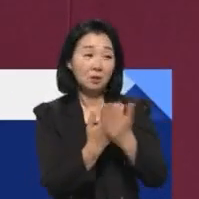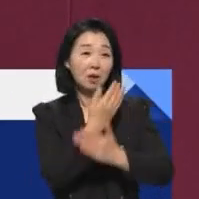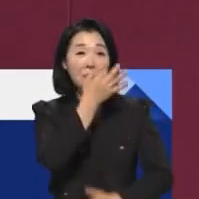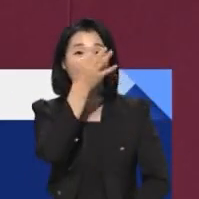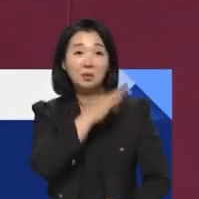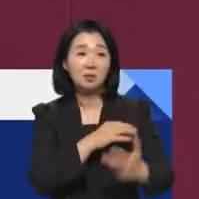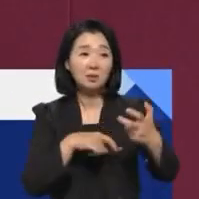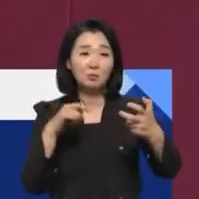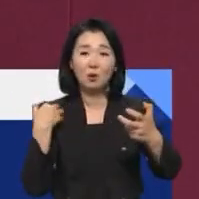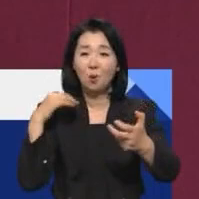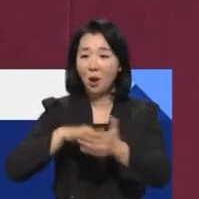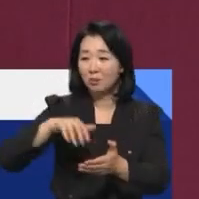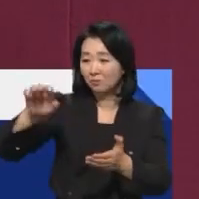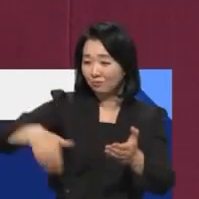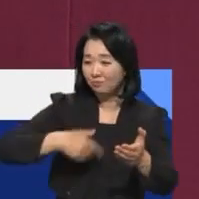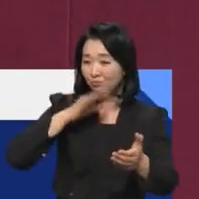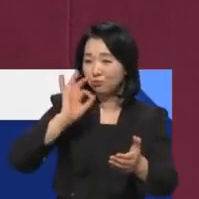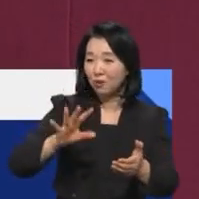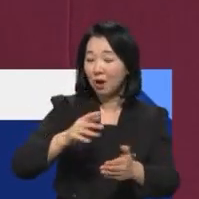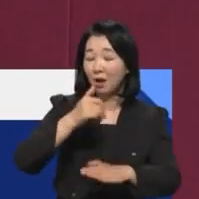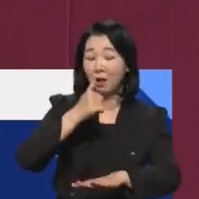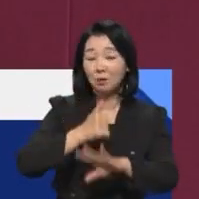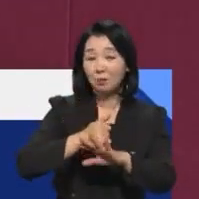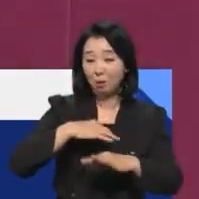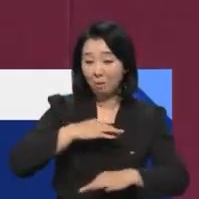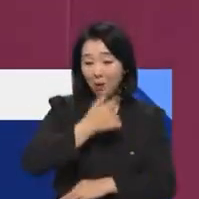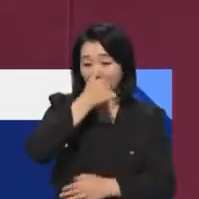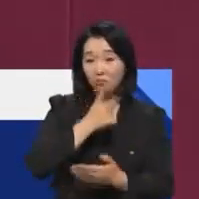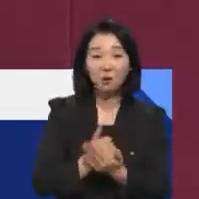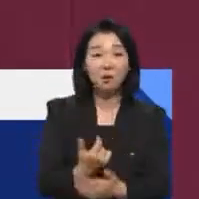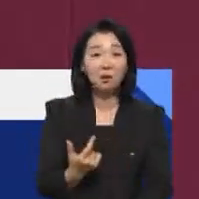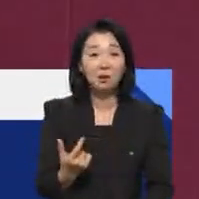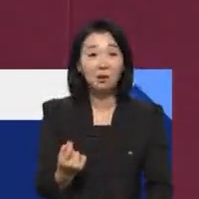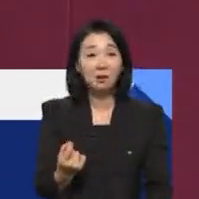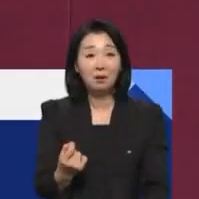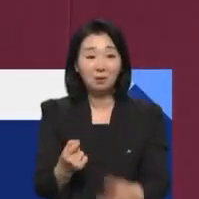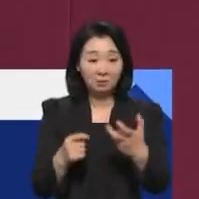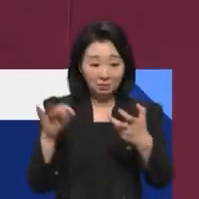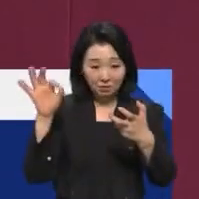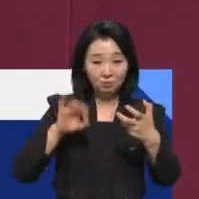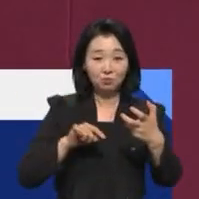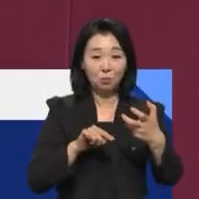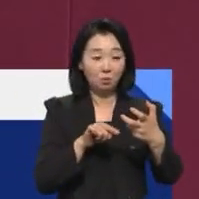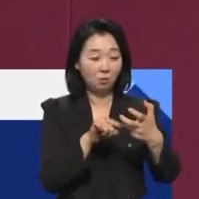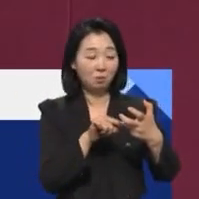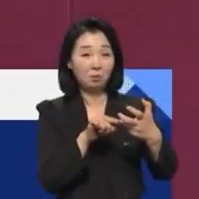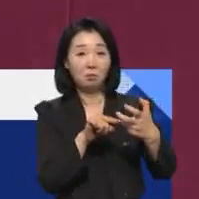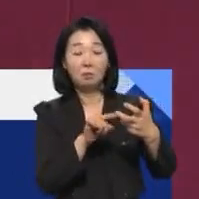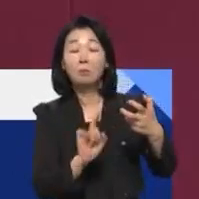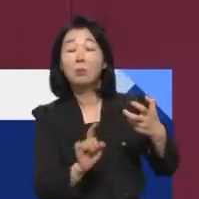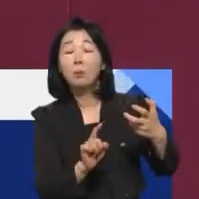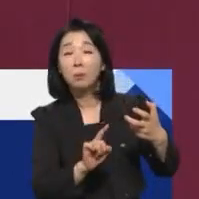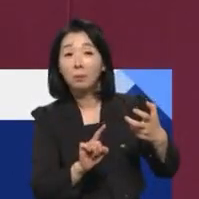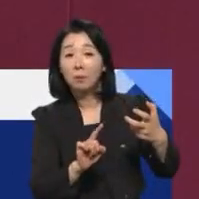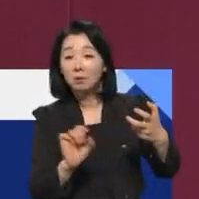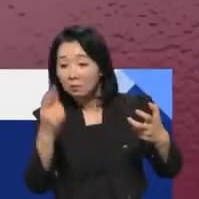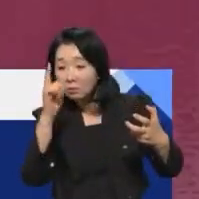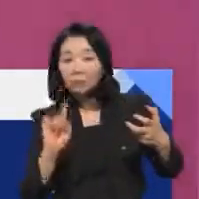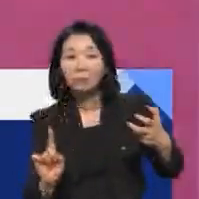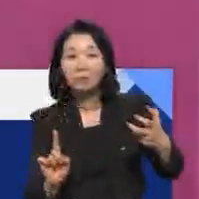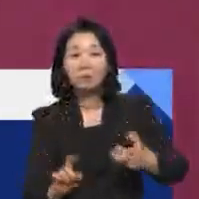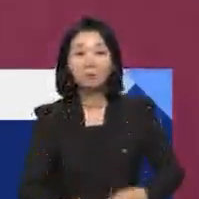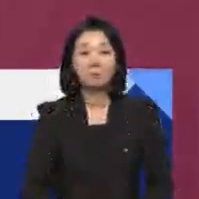70%를 환수 못했으니 배임죄다라고 하는데 70%라는 수치는 대체 어디서 나온